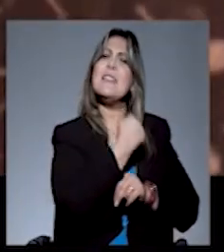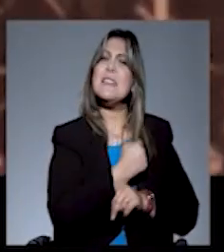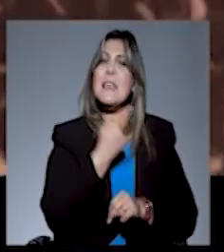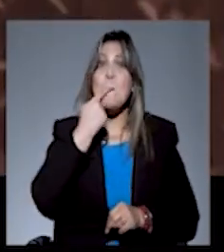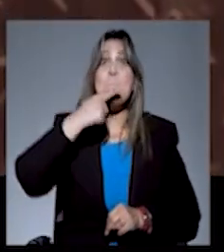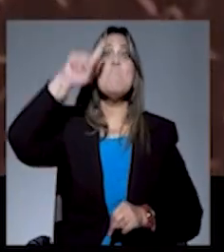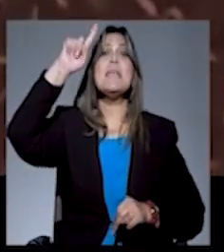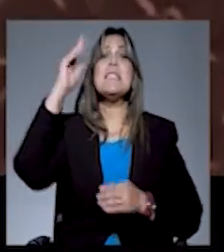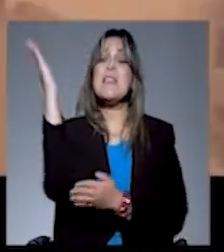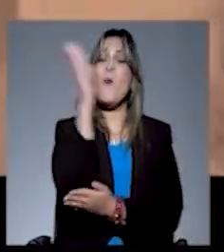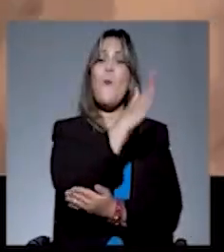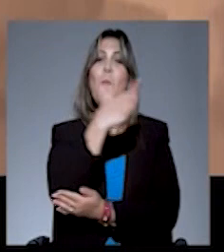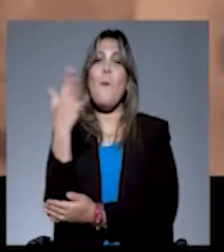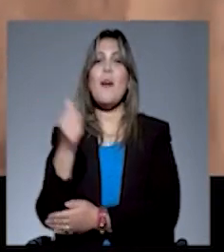والمصالح،